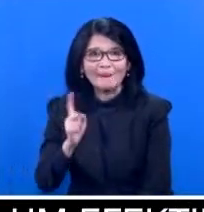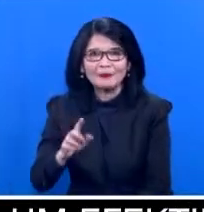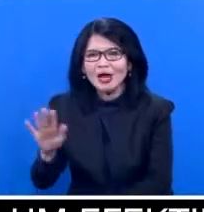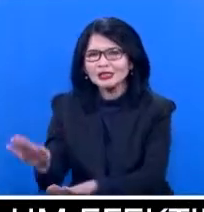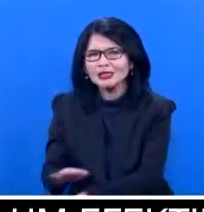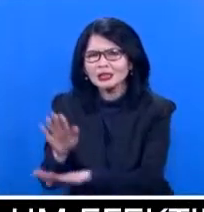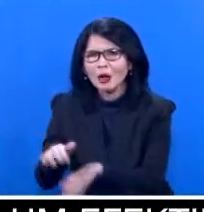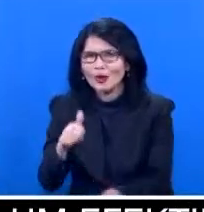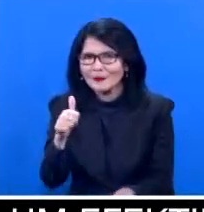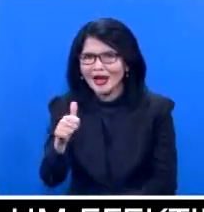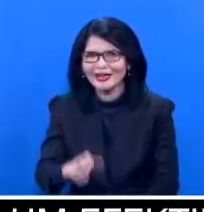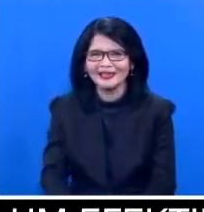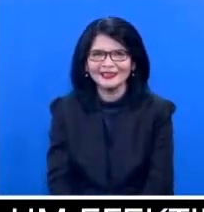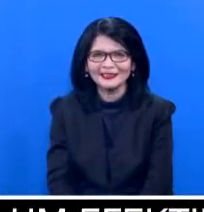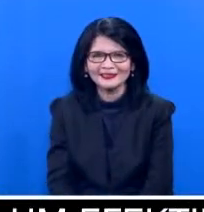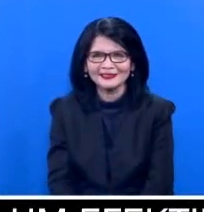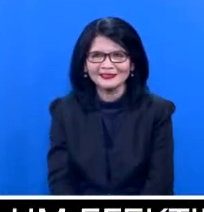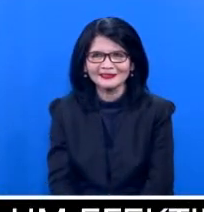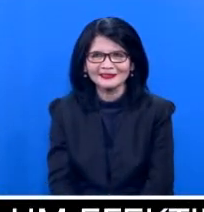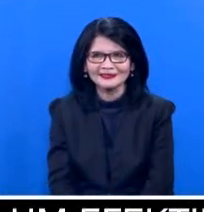dengan baik di sini.